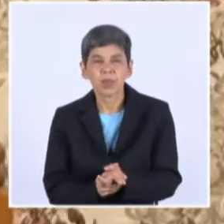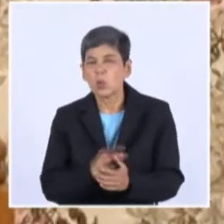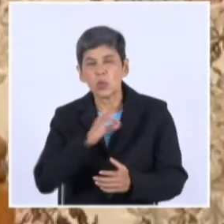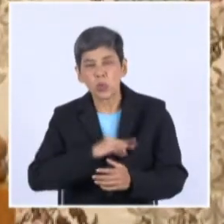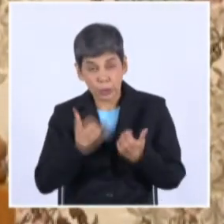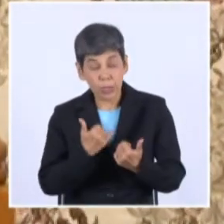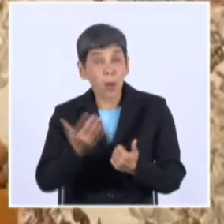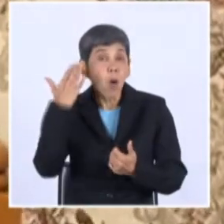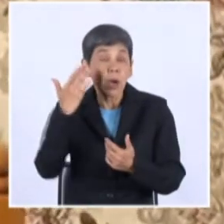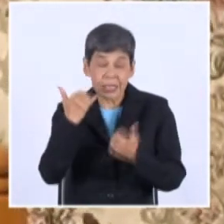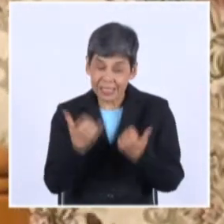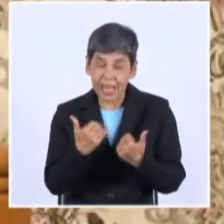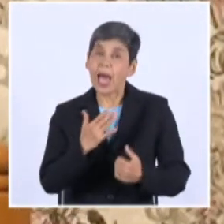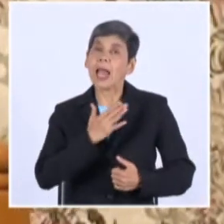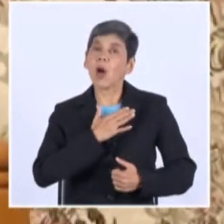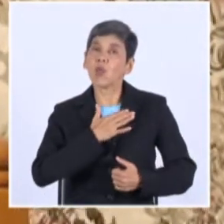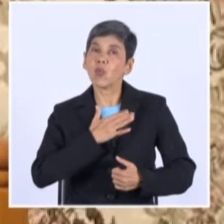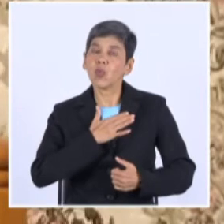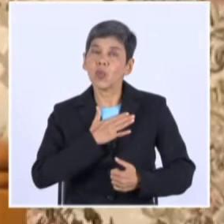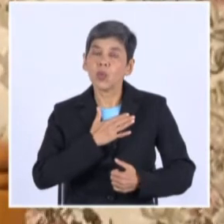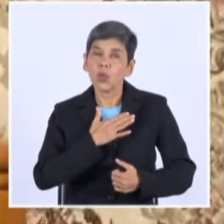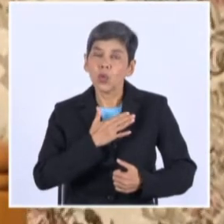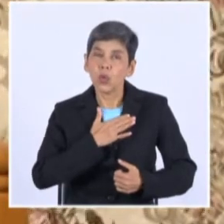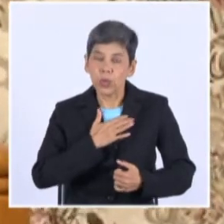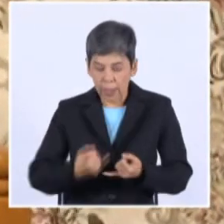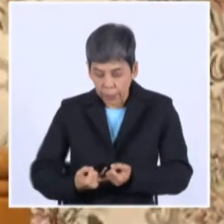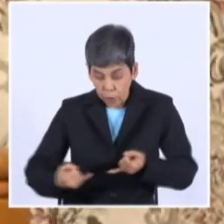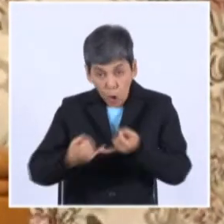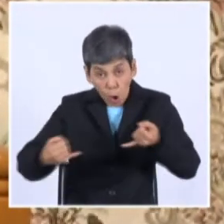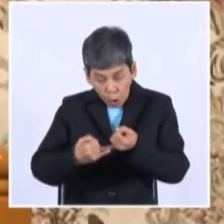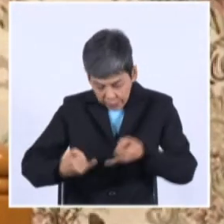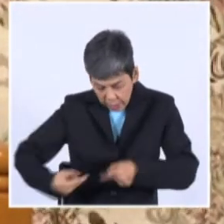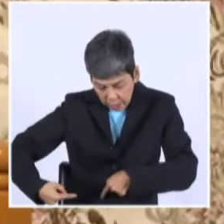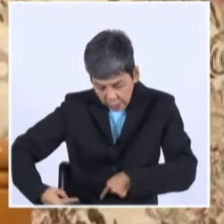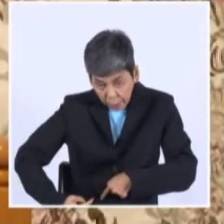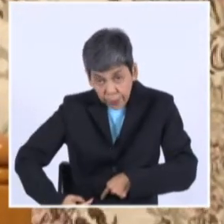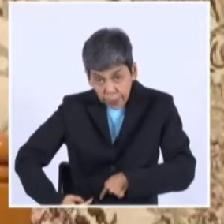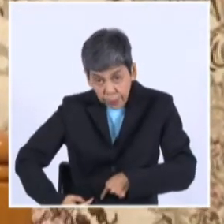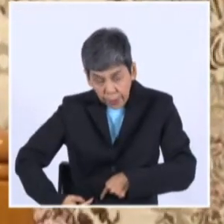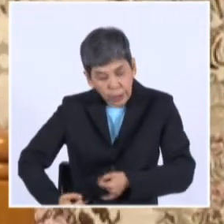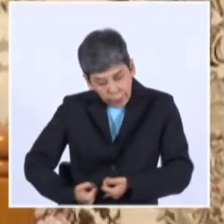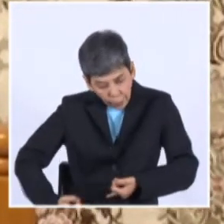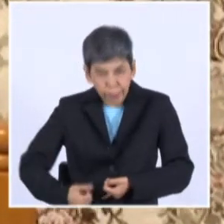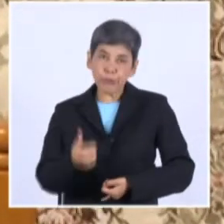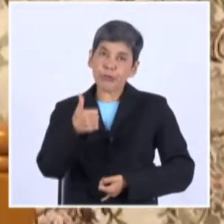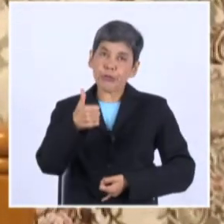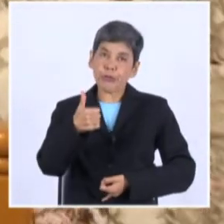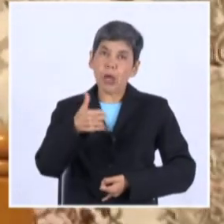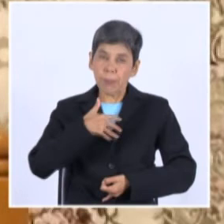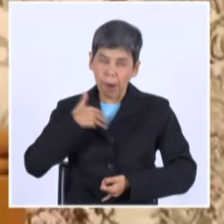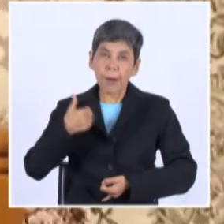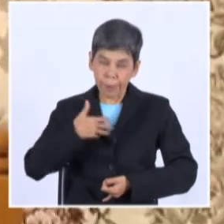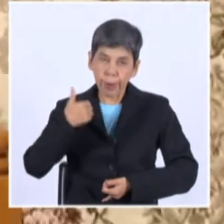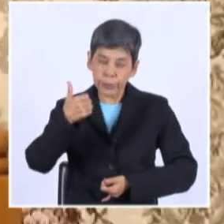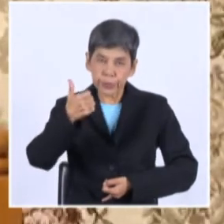ยตอนที่เราเอาใส่ท่อใส่ท่อมันก็สะดวกสบาย คร ับ